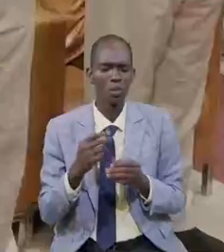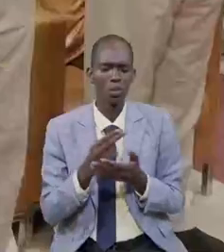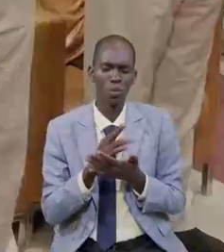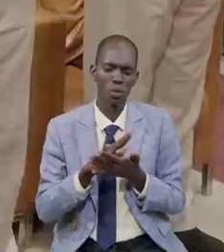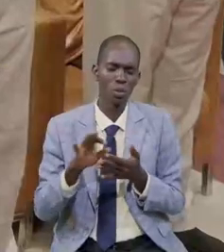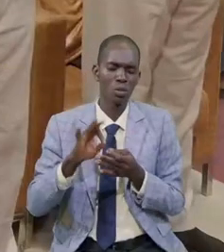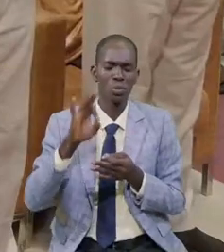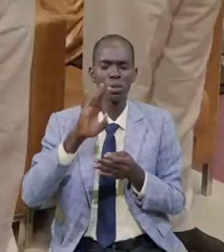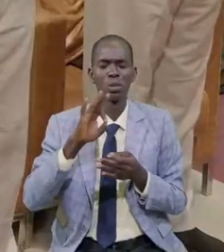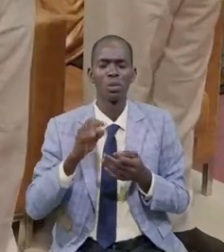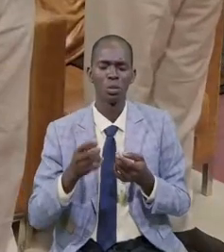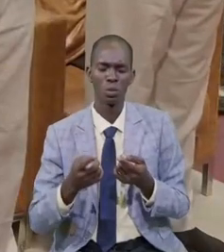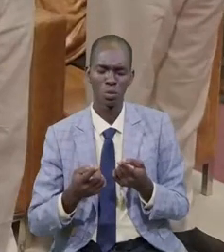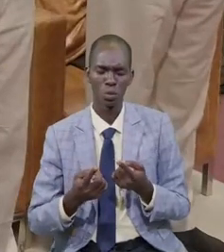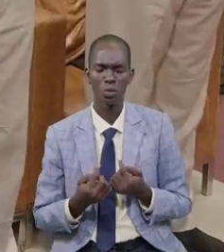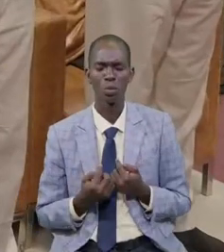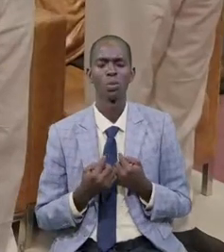Revenez au Seigneur.